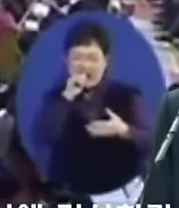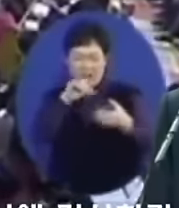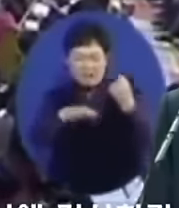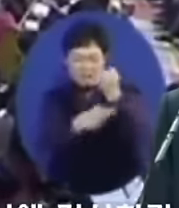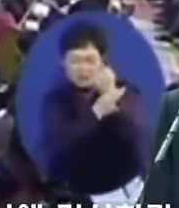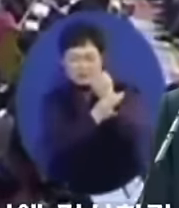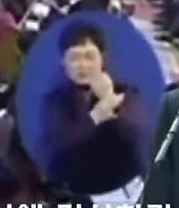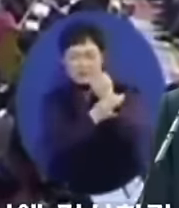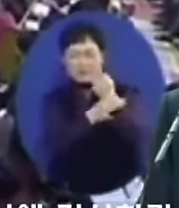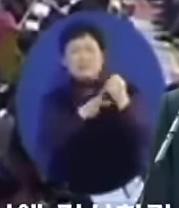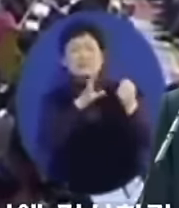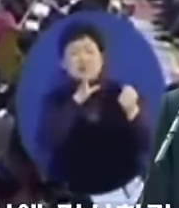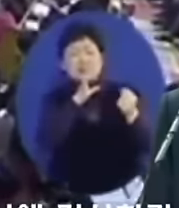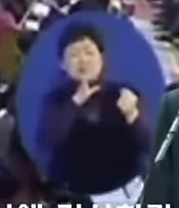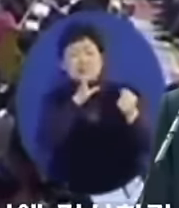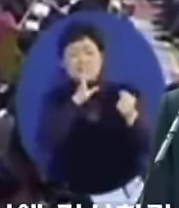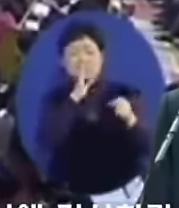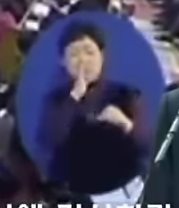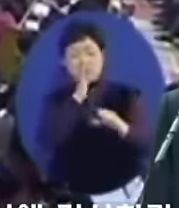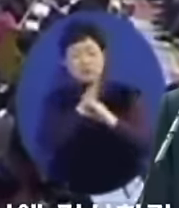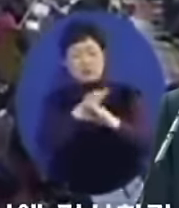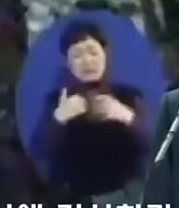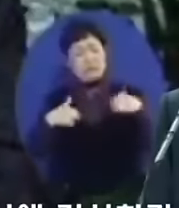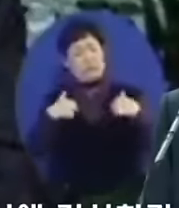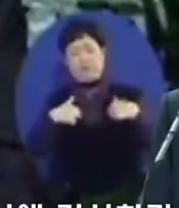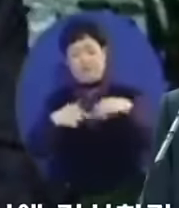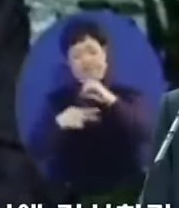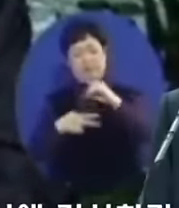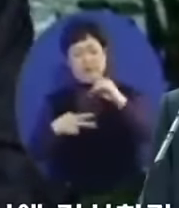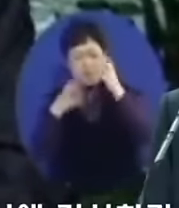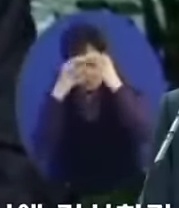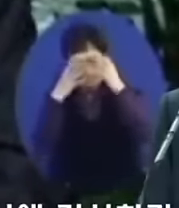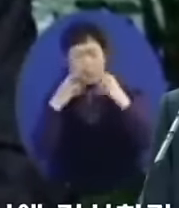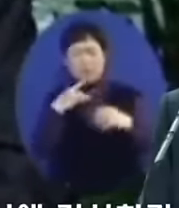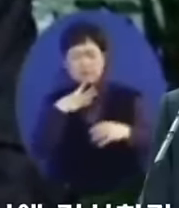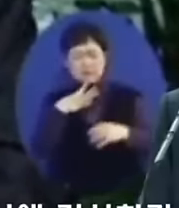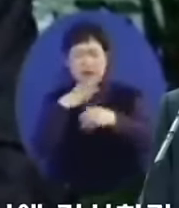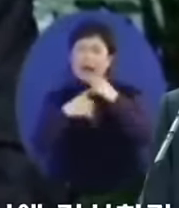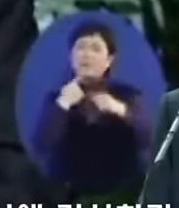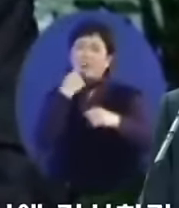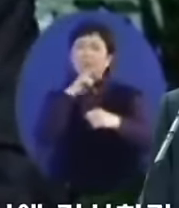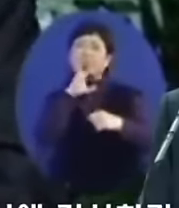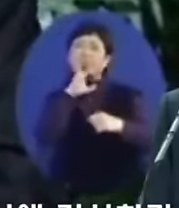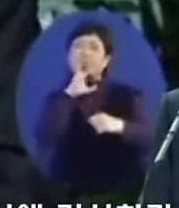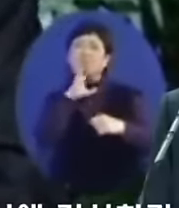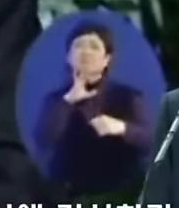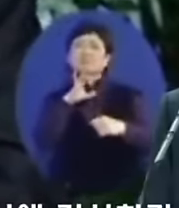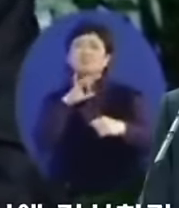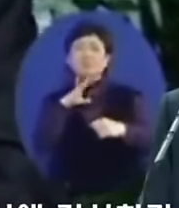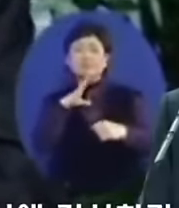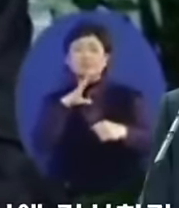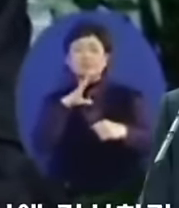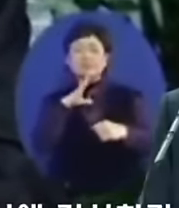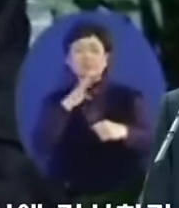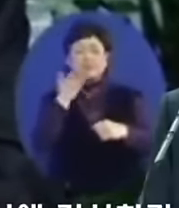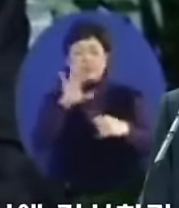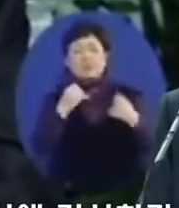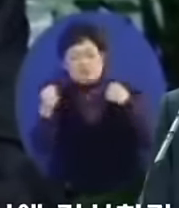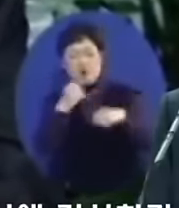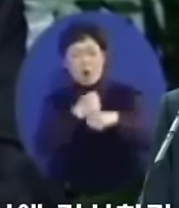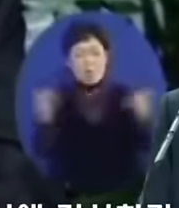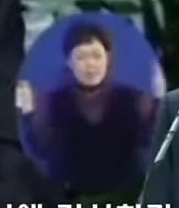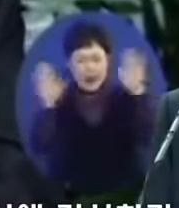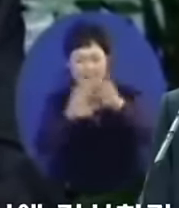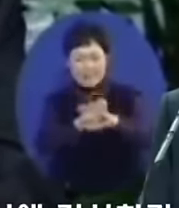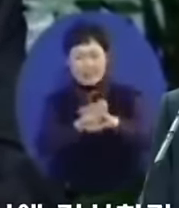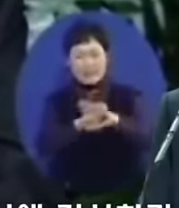갇혀있는데 기뻐할 것이 무엇이 있습니까? 고통스러움밖에 없고 하나님께 원망해도 남음이 있을 것입니다. 그럼에도 불구하고 밤중에